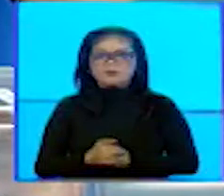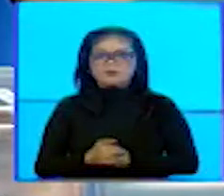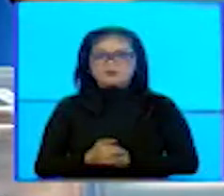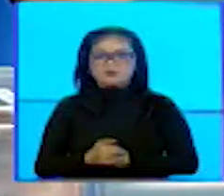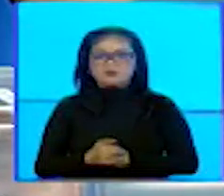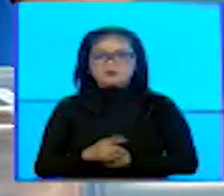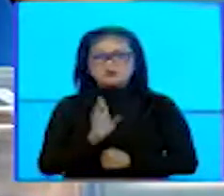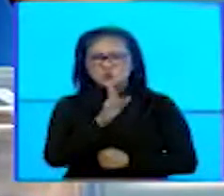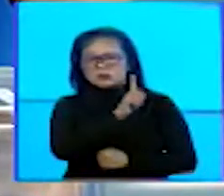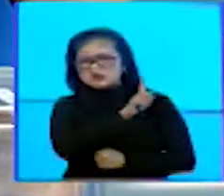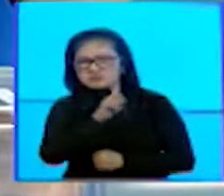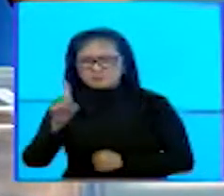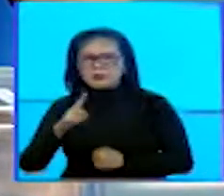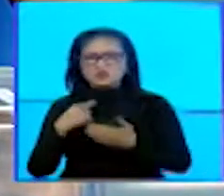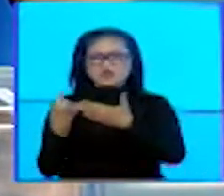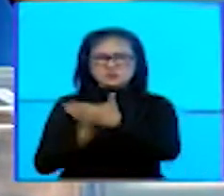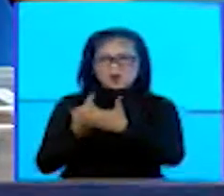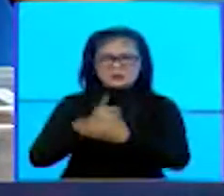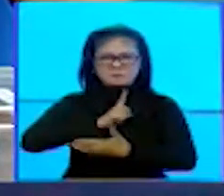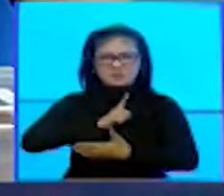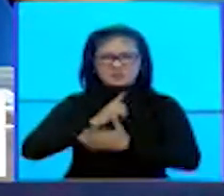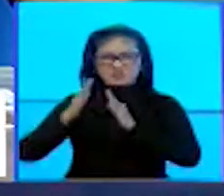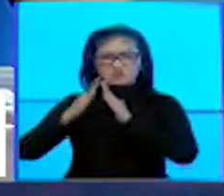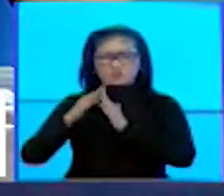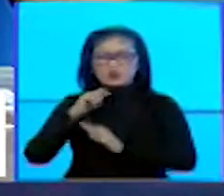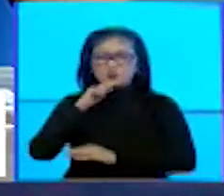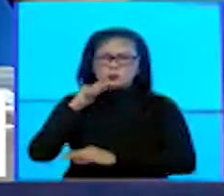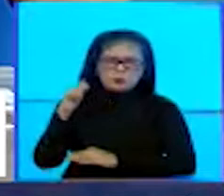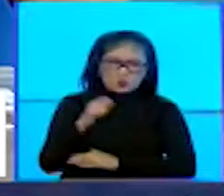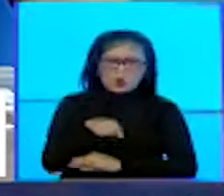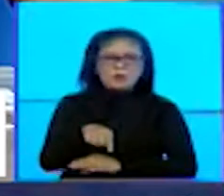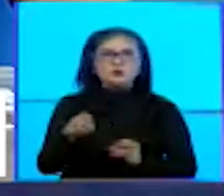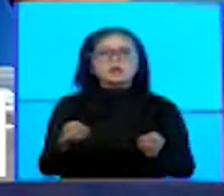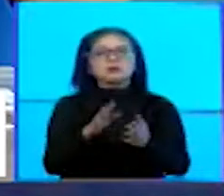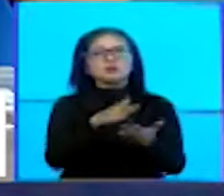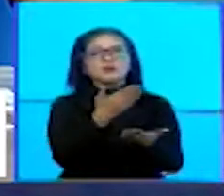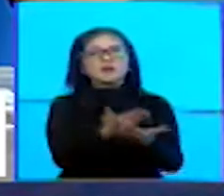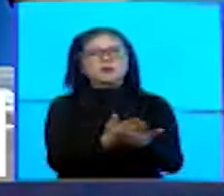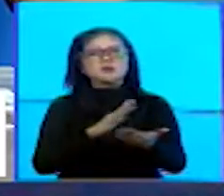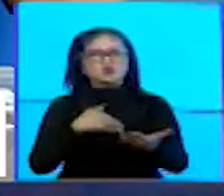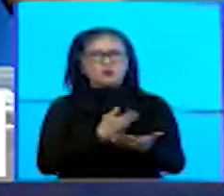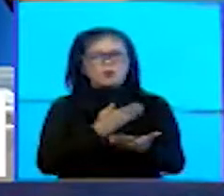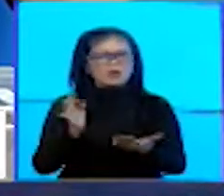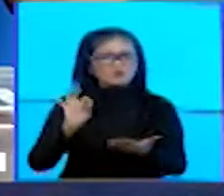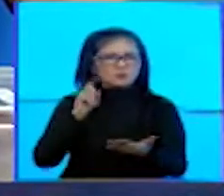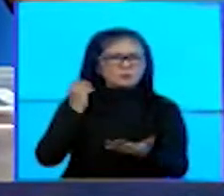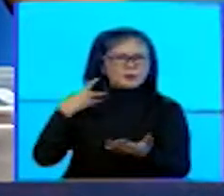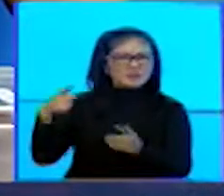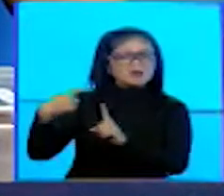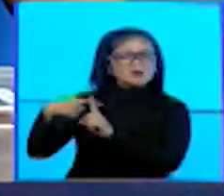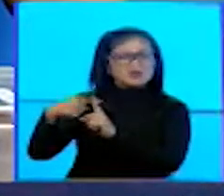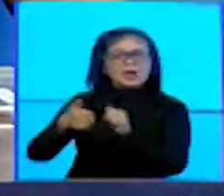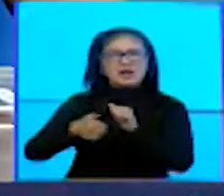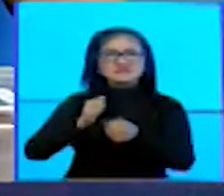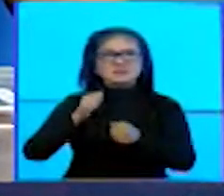Mirsa, sepekan menjalani isolasi mandiri di rumahnya, seorang lansia ditemukan tewas. Korban sebelumnya dinyatakan positif COVID-19 berdasarkan